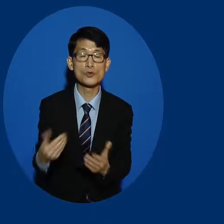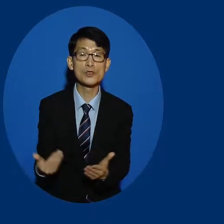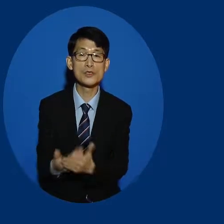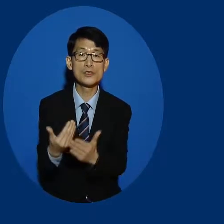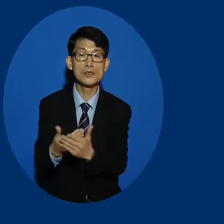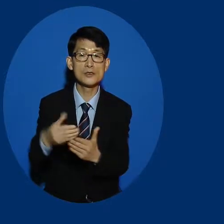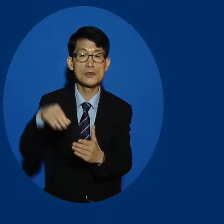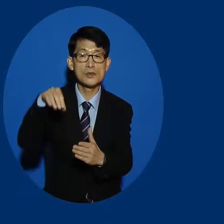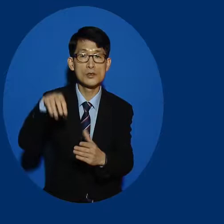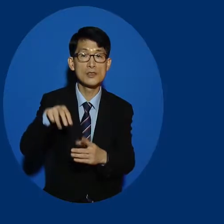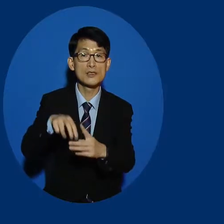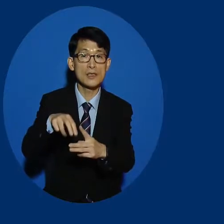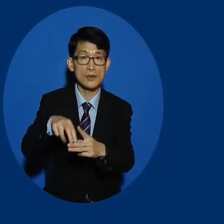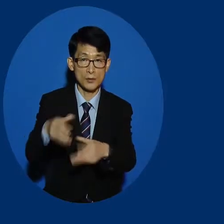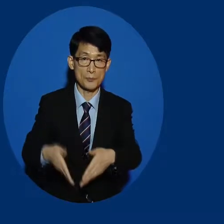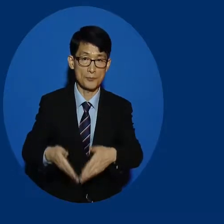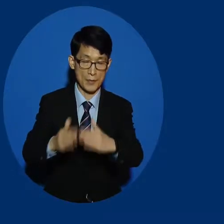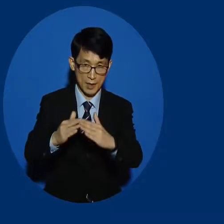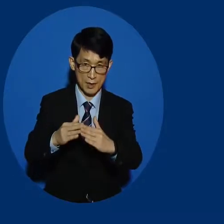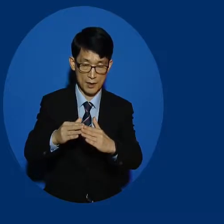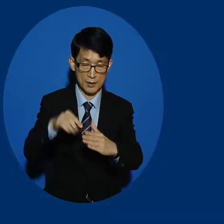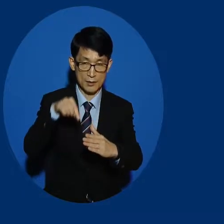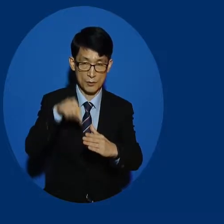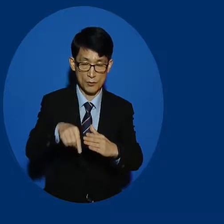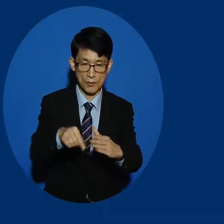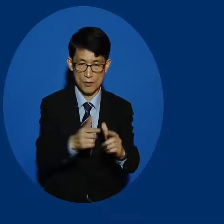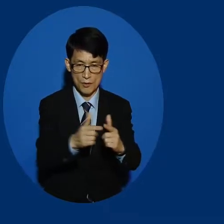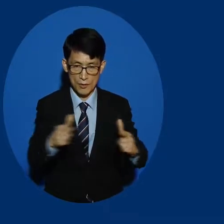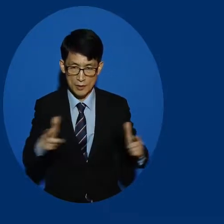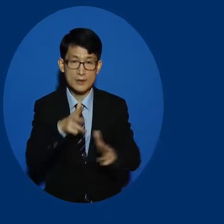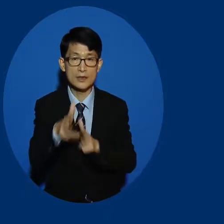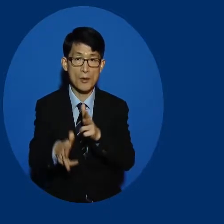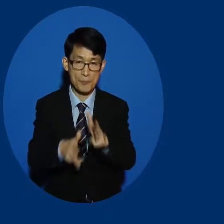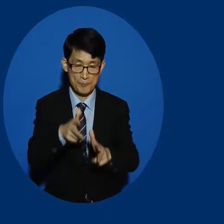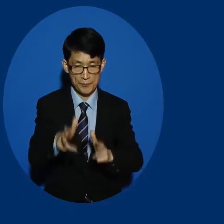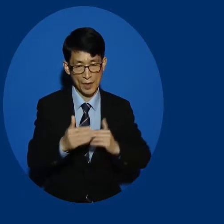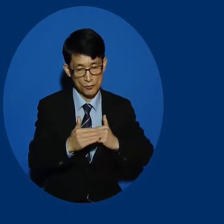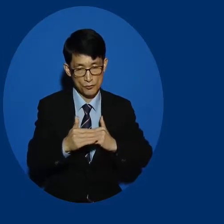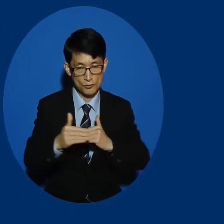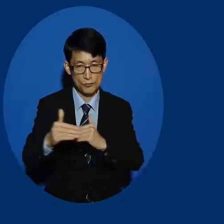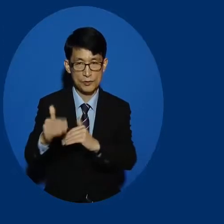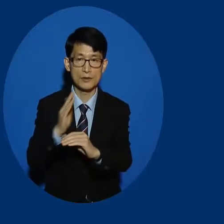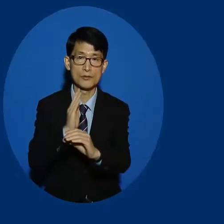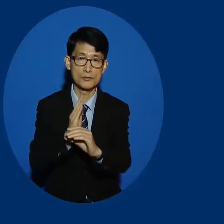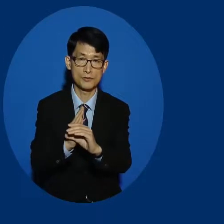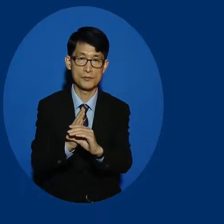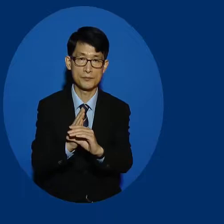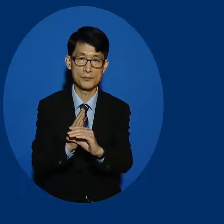세우고 그 여러 가지 사업들을 추진하고 있습니다.